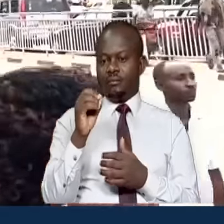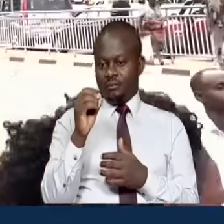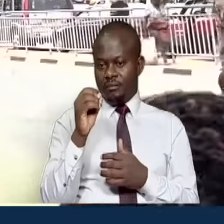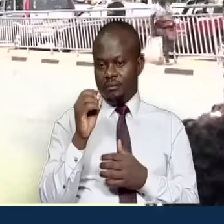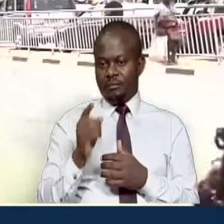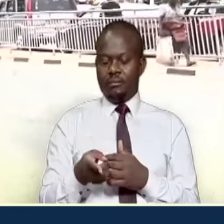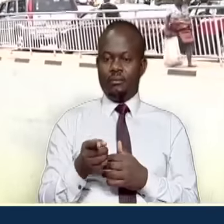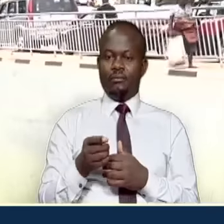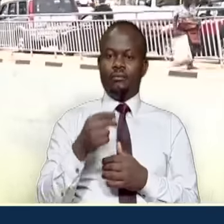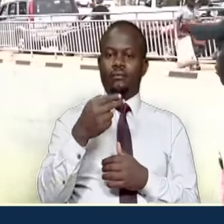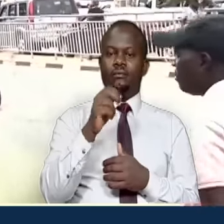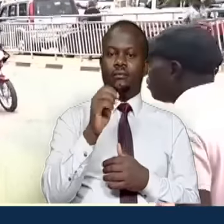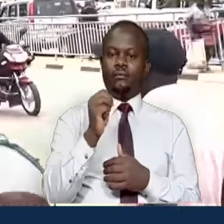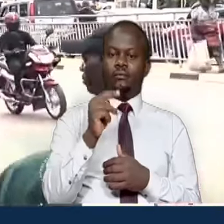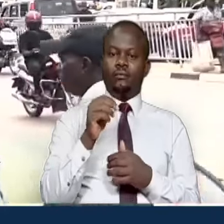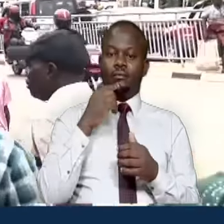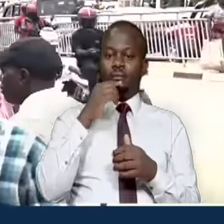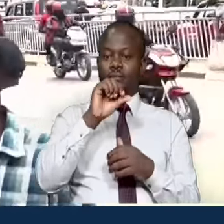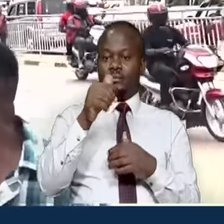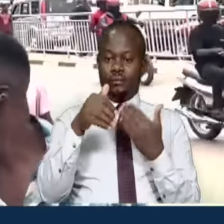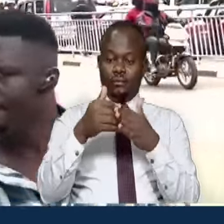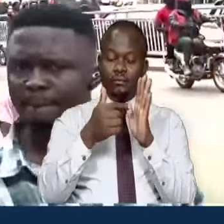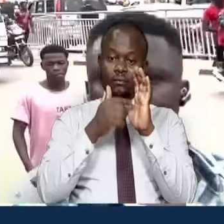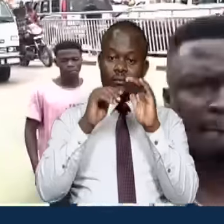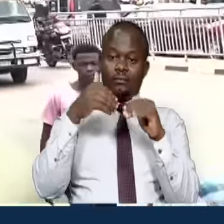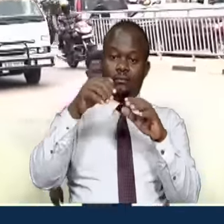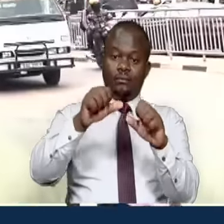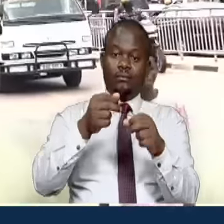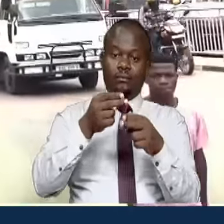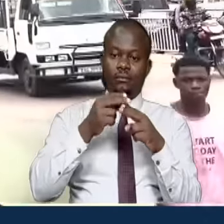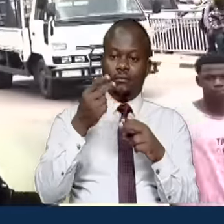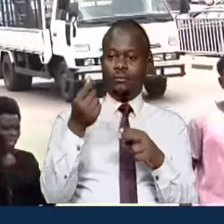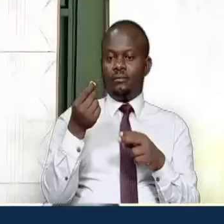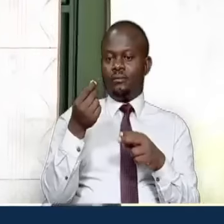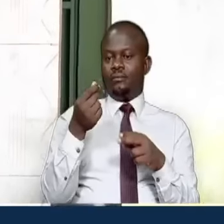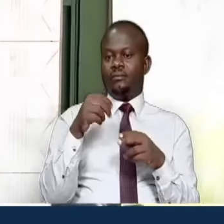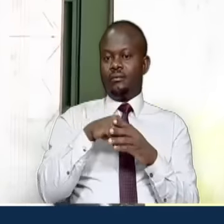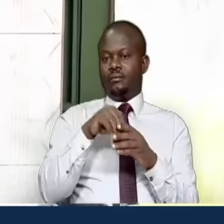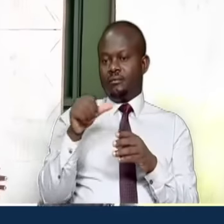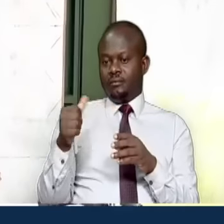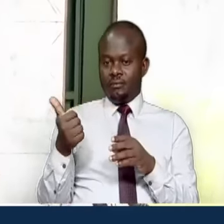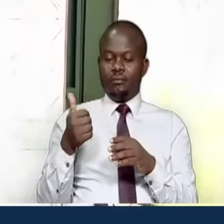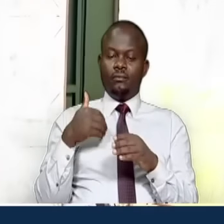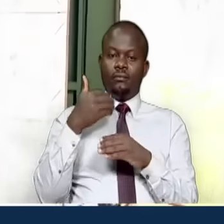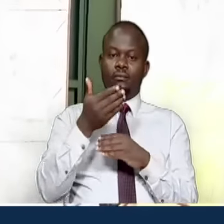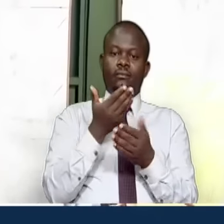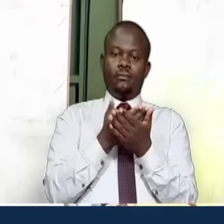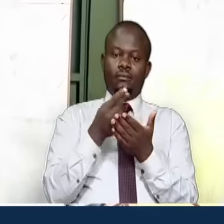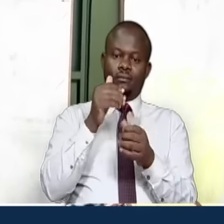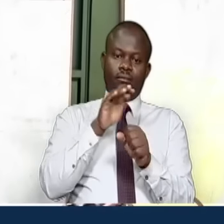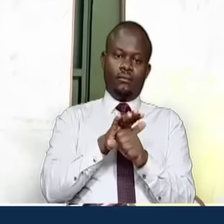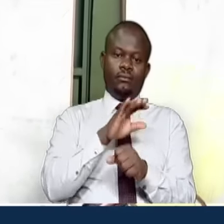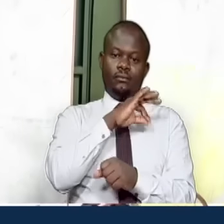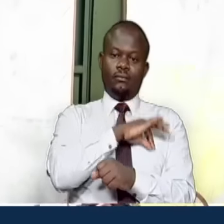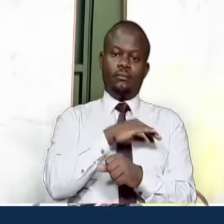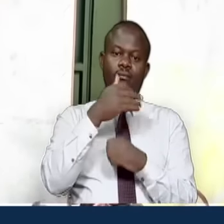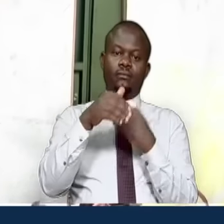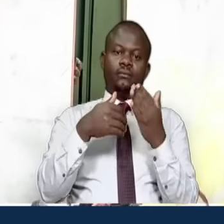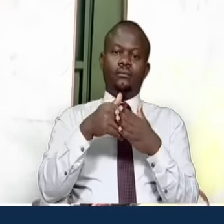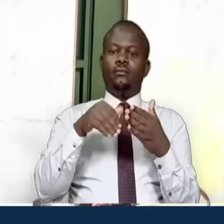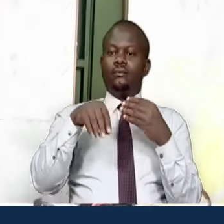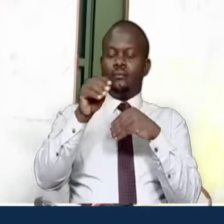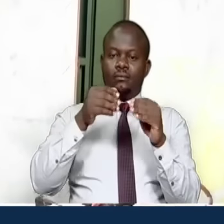Hitimana hari n'abandi baturage banyuranye bagaragaza ko bagiye bafata inguzanyo y'amafaranga kuri bagenzi babo bakabaka amafaranga menshi y'inyungu bikarangira